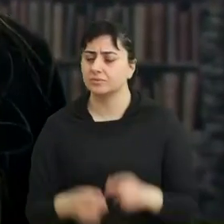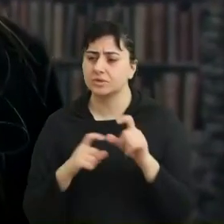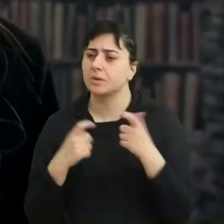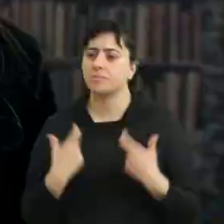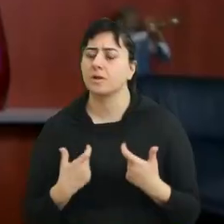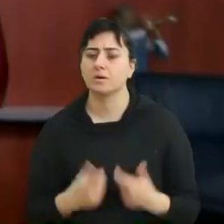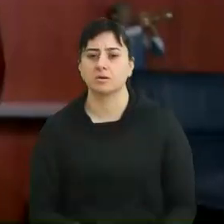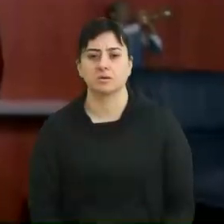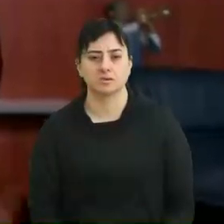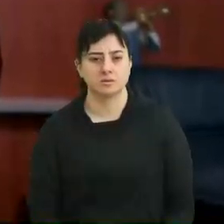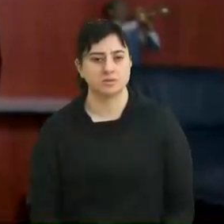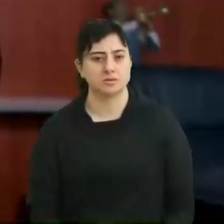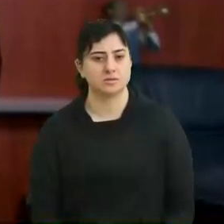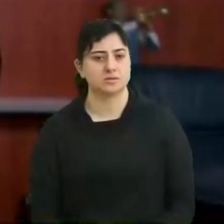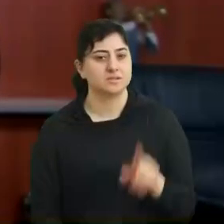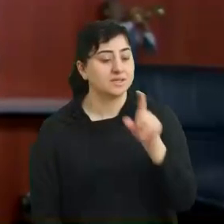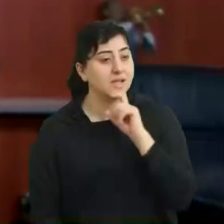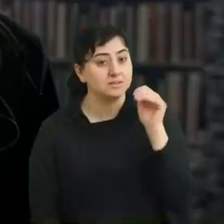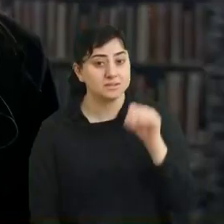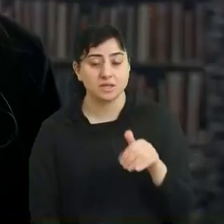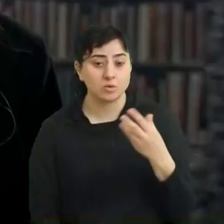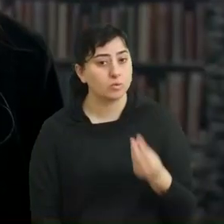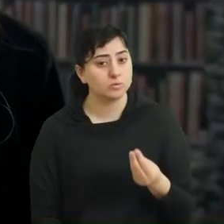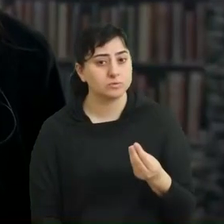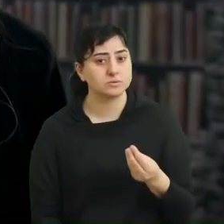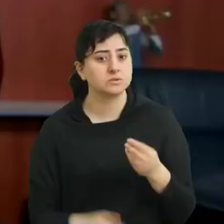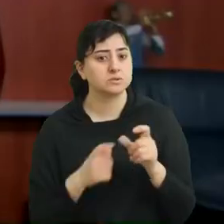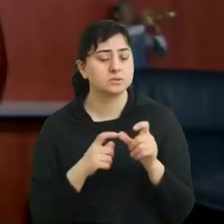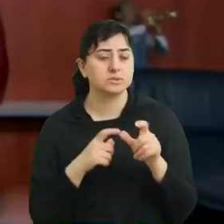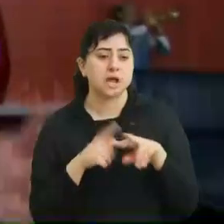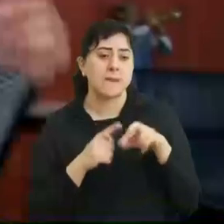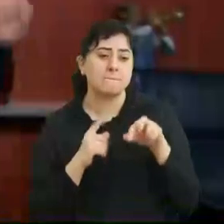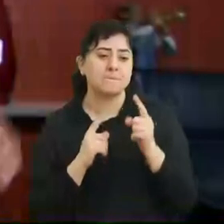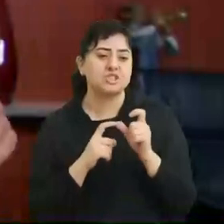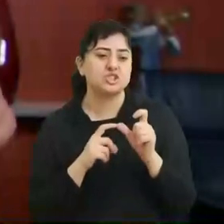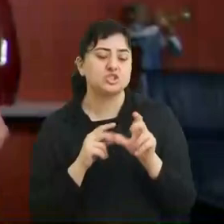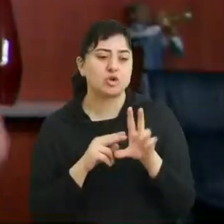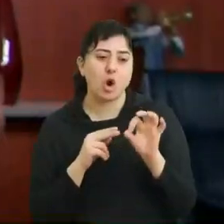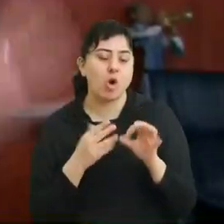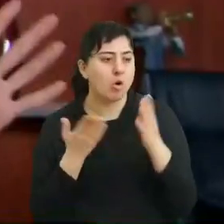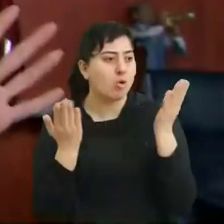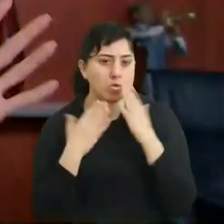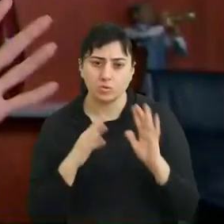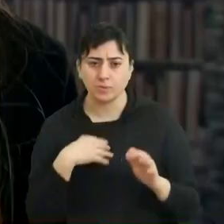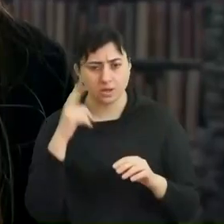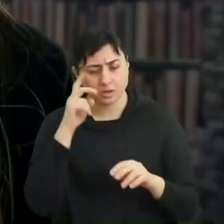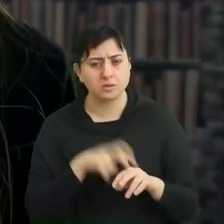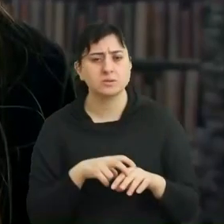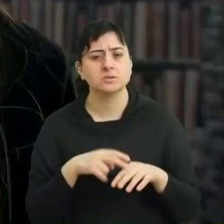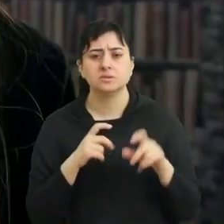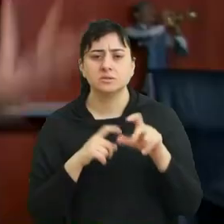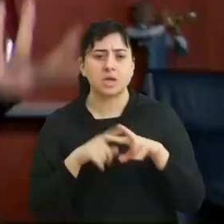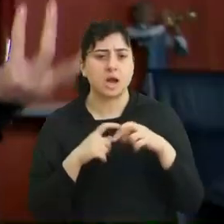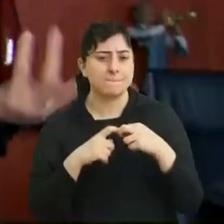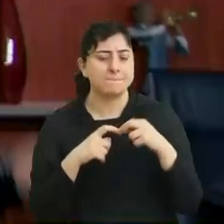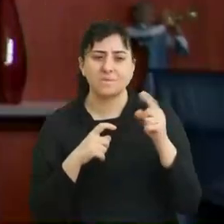Sarpişkom nerede? Siz yanlış geldiniz galiba. Yani burada Sarpışko diye biri yok. Yani burada Sarpışko diye biri olsa ben mutlaka hatırlardım. Yani